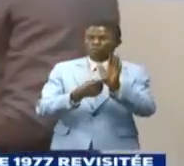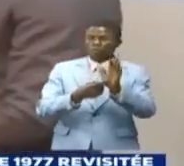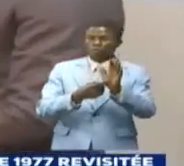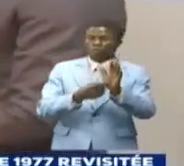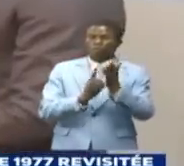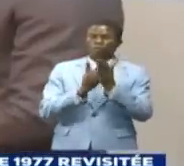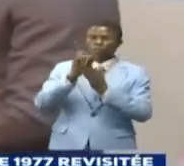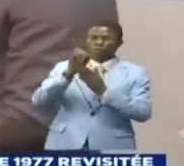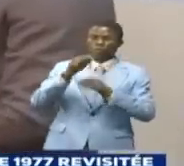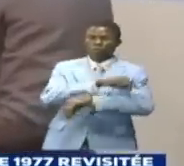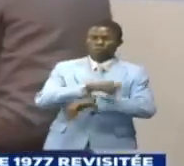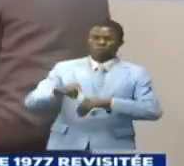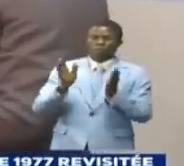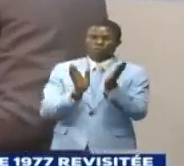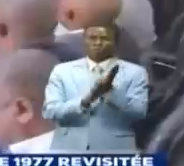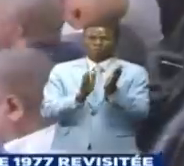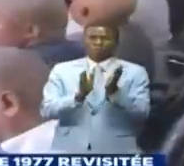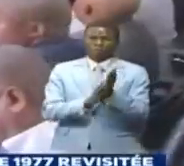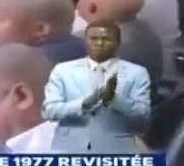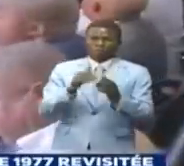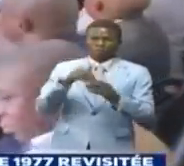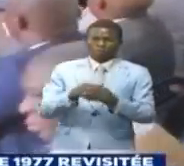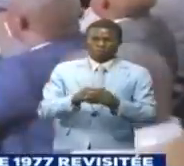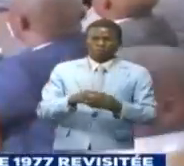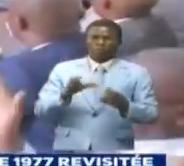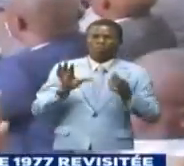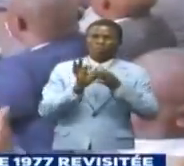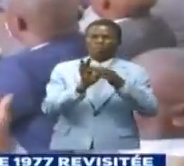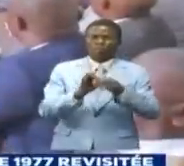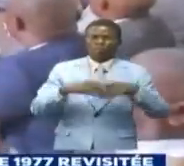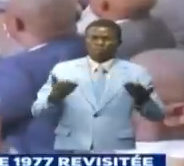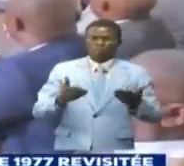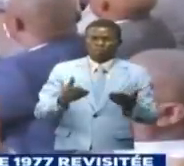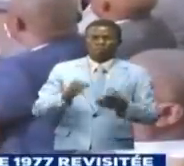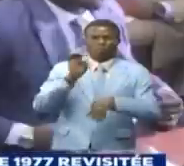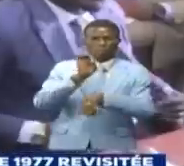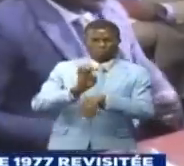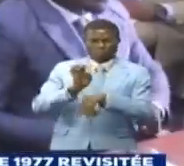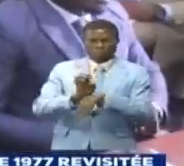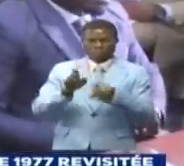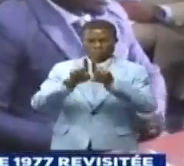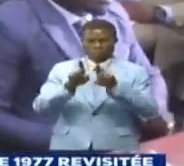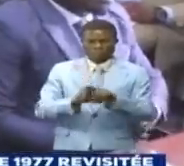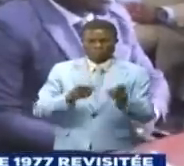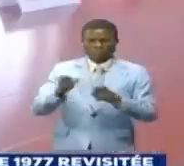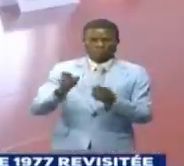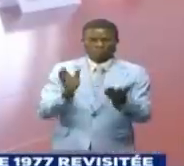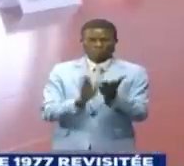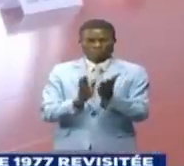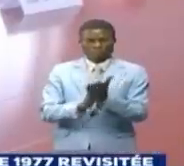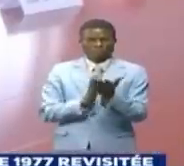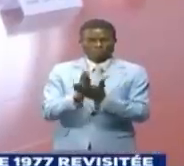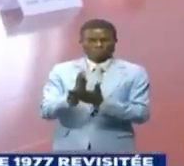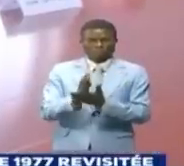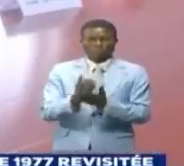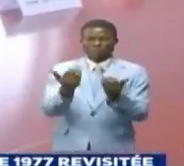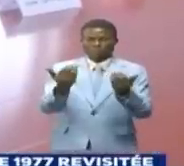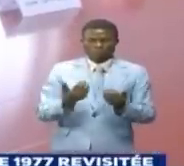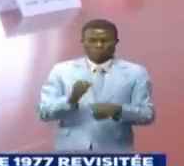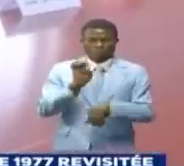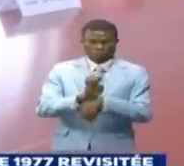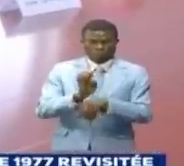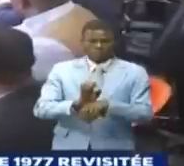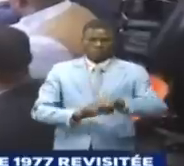dans l'administration scolaire, dans la façon de collaborer avec les confessions religieuses et de gérer les écoles. Je voudrais que l'Église